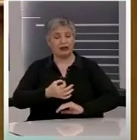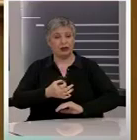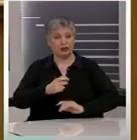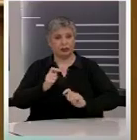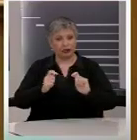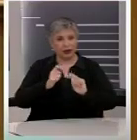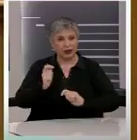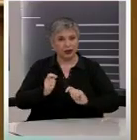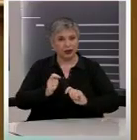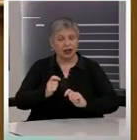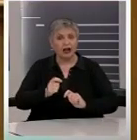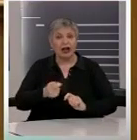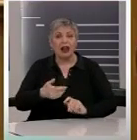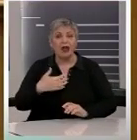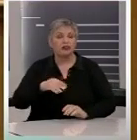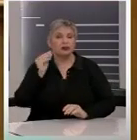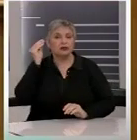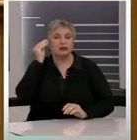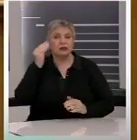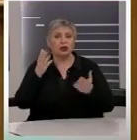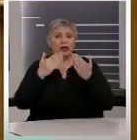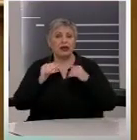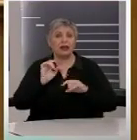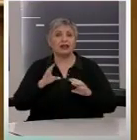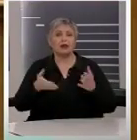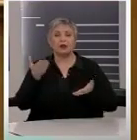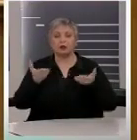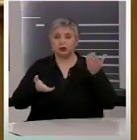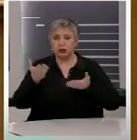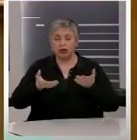χωρίς να πάρεις υπόψη και τους συσχετισμούς.